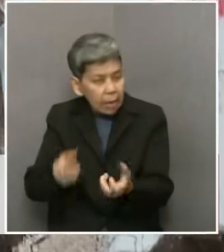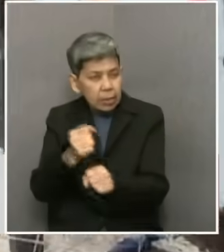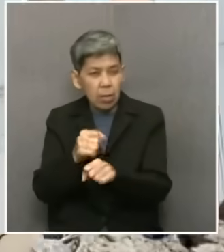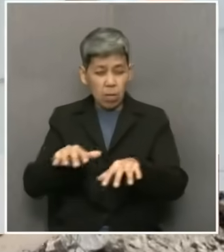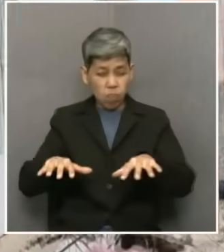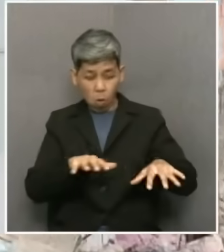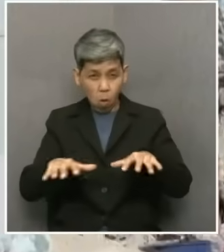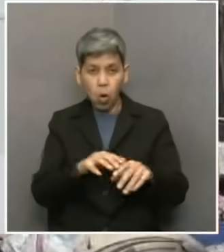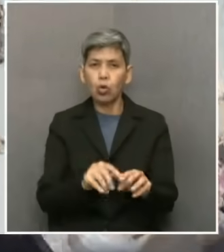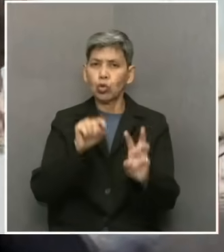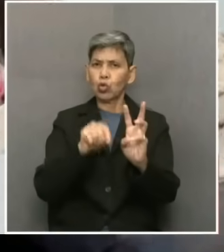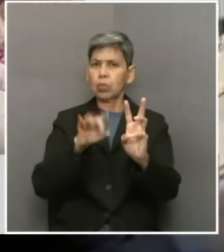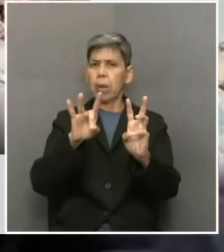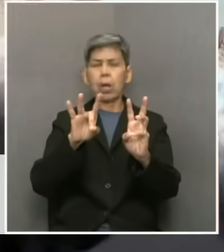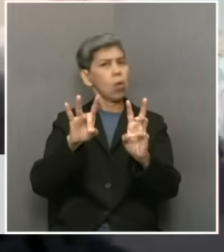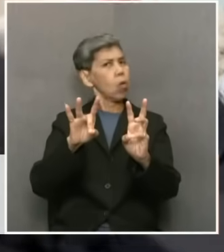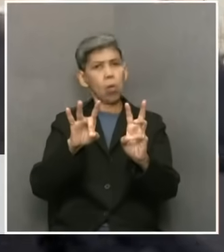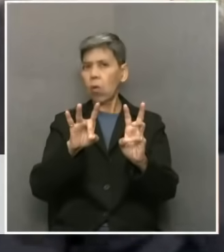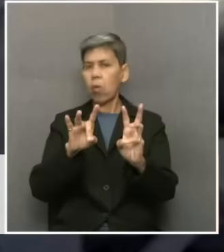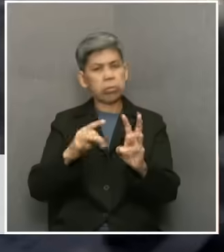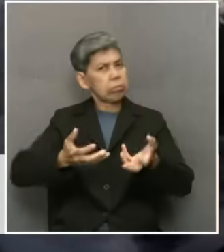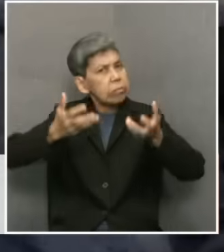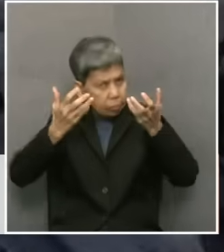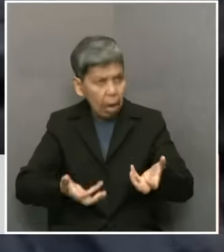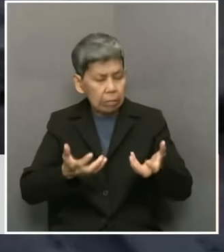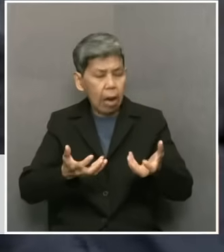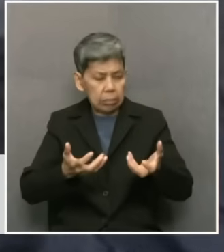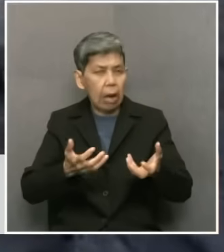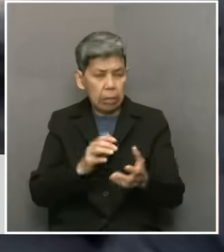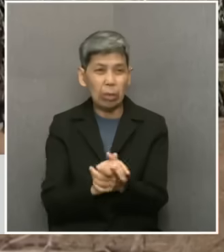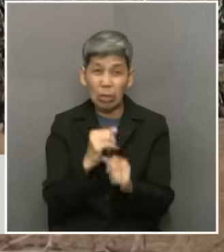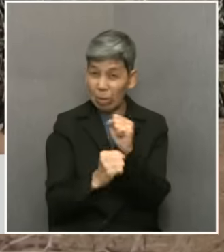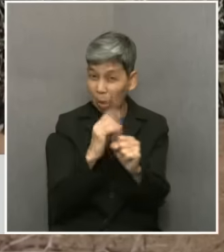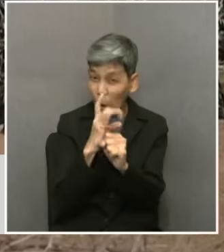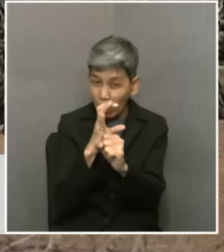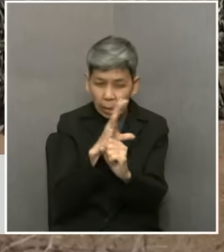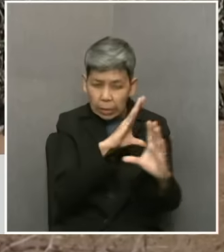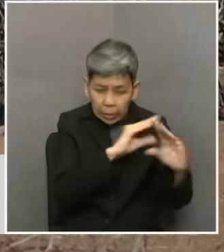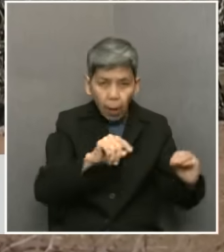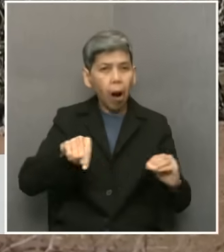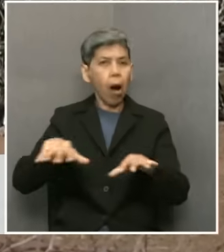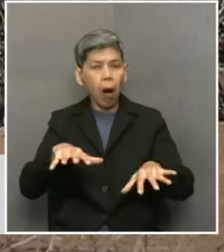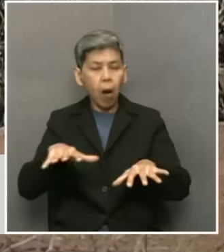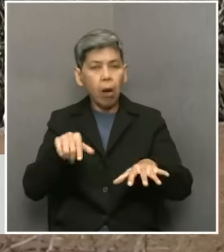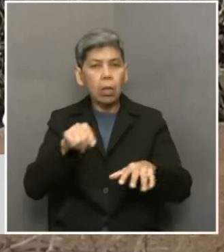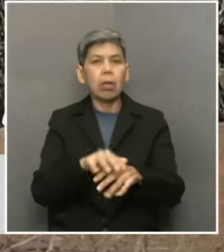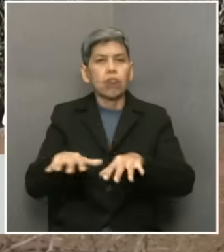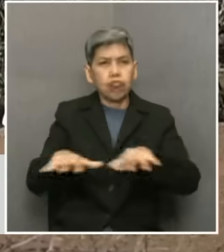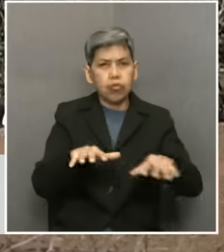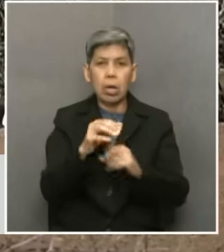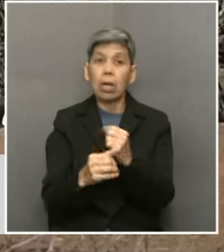ไหว 6.8 แมกนิจูดครั้งนี้รุนแรงที่สุดในรอบกว่า100ปีในโมร็อกโกทั้งนี้แผ่นดินไหว